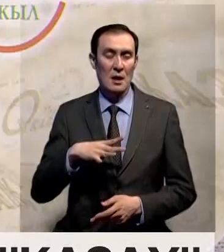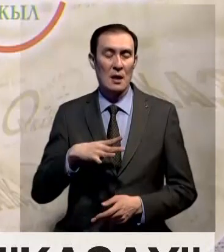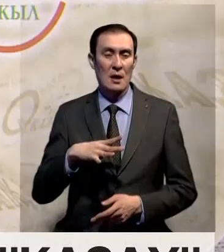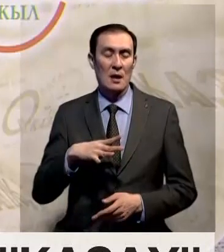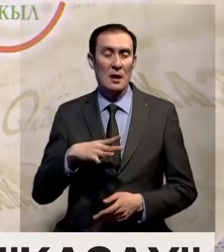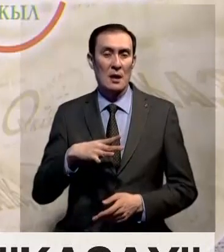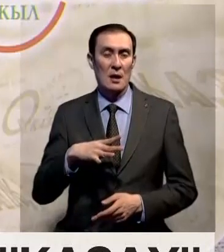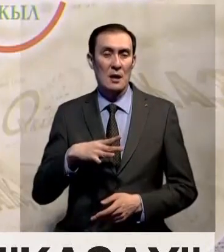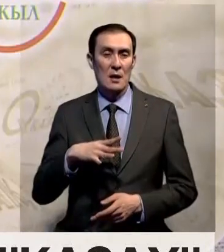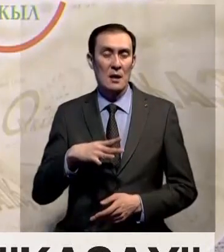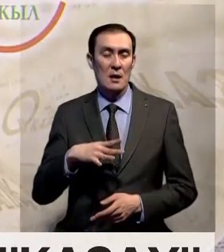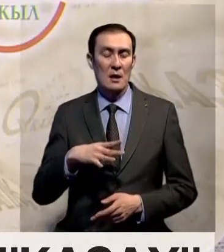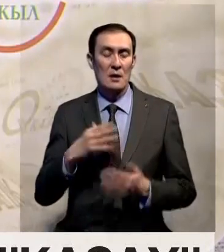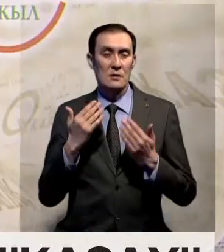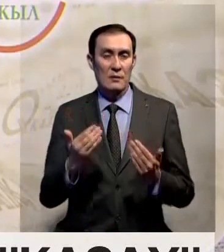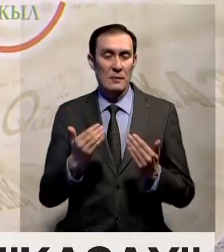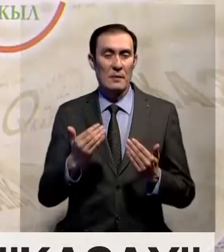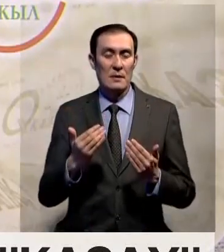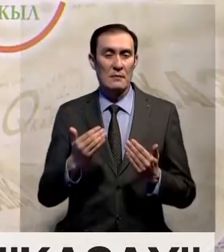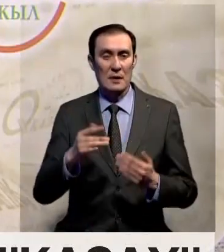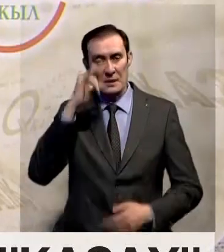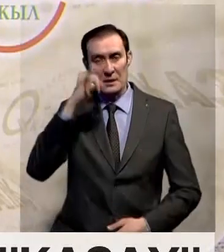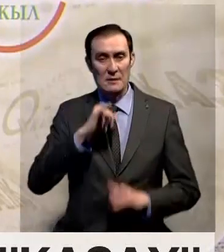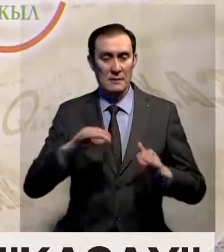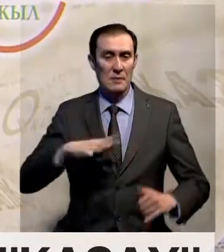дела, вне пределов современного Казахстана.